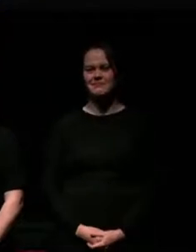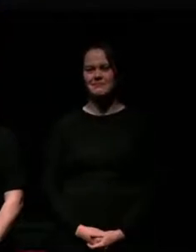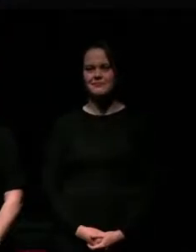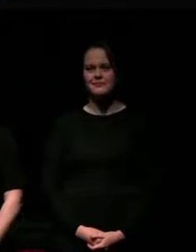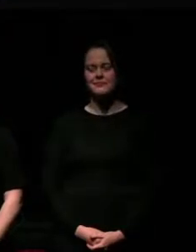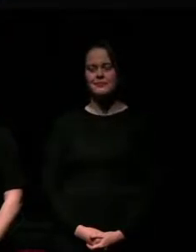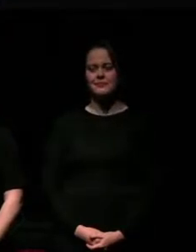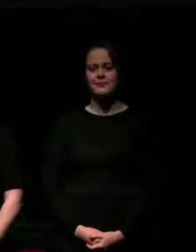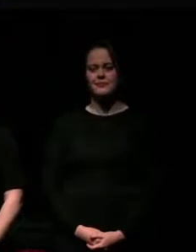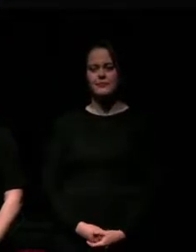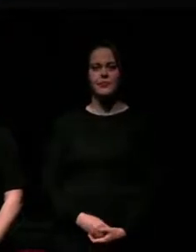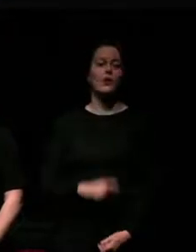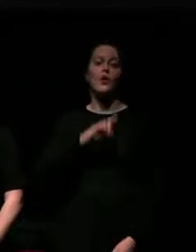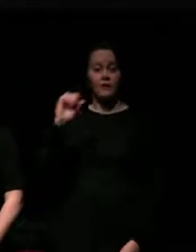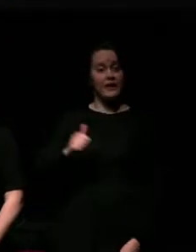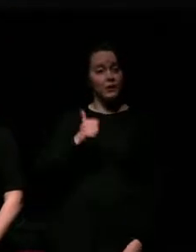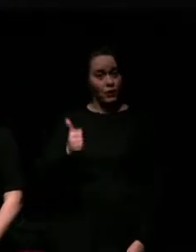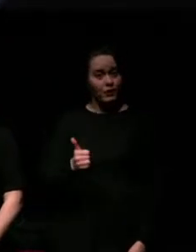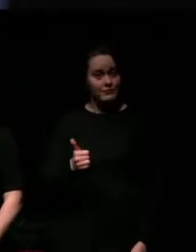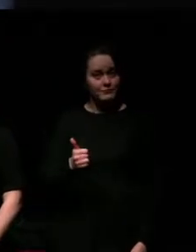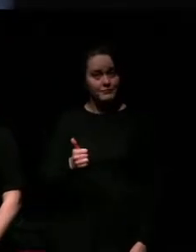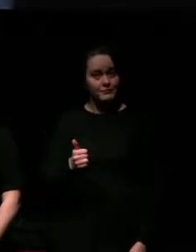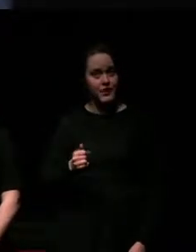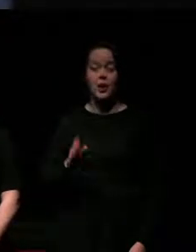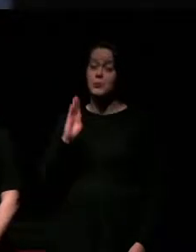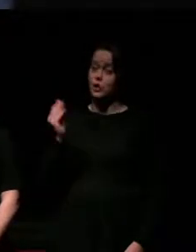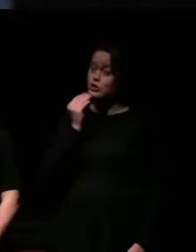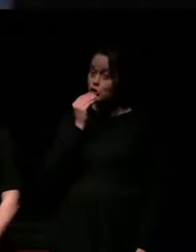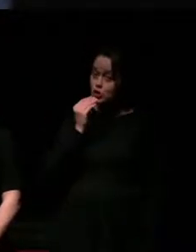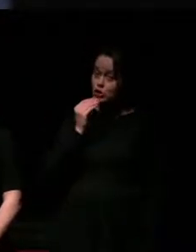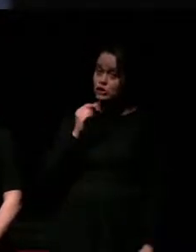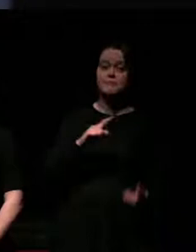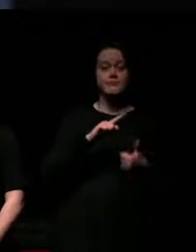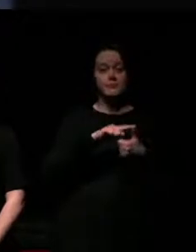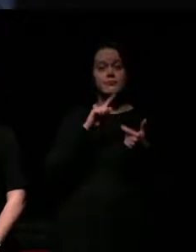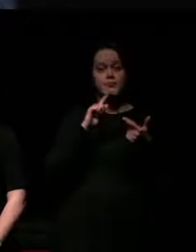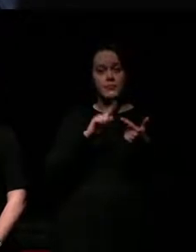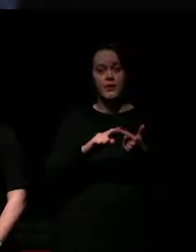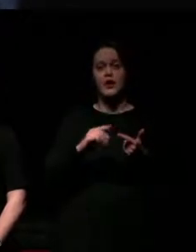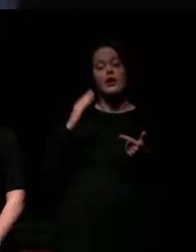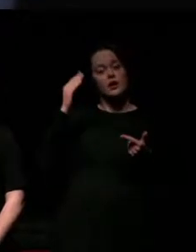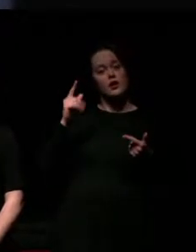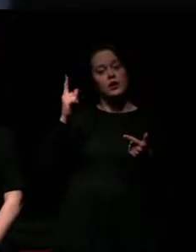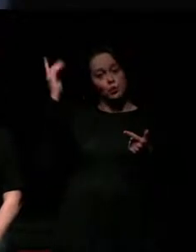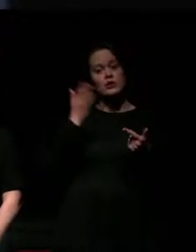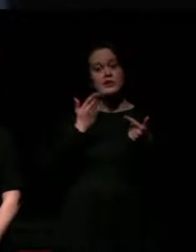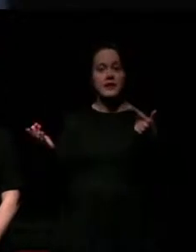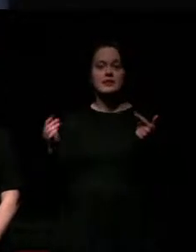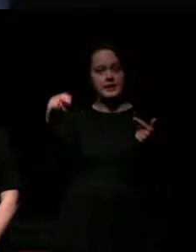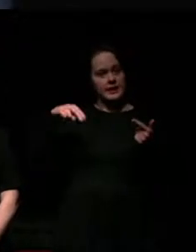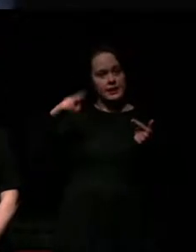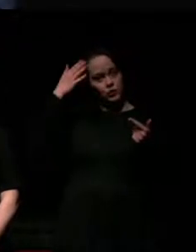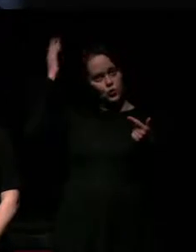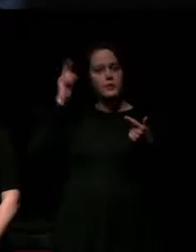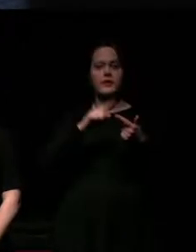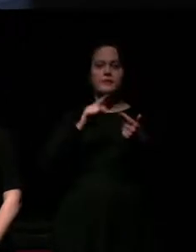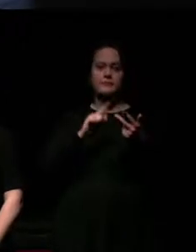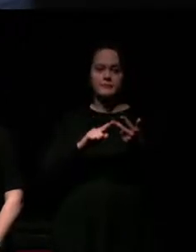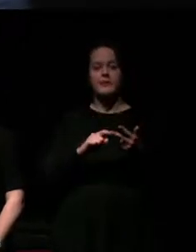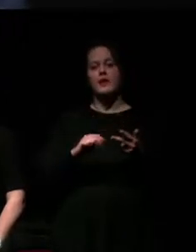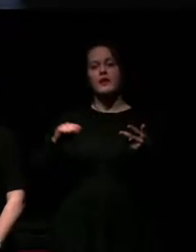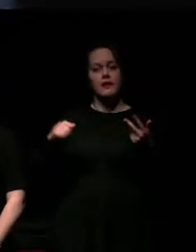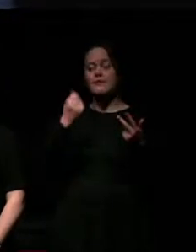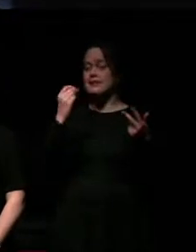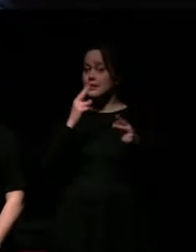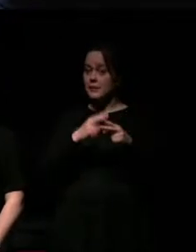Og hvert år så har vi jo da hatt brunch, vi har hatt gudstjeneste I Nidarosdomen, vi har hatt festmiddag på